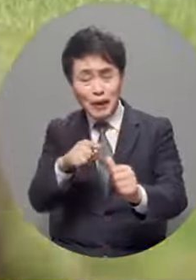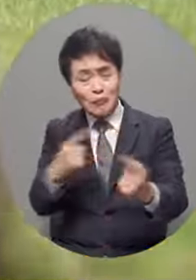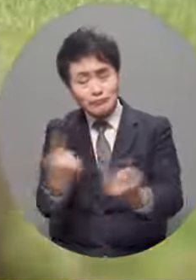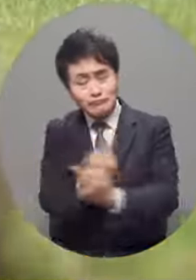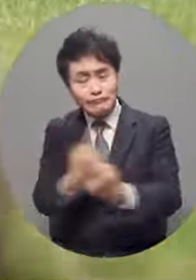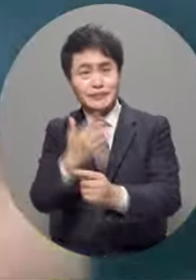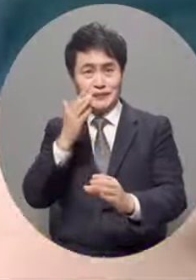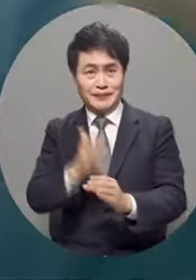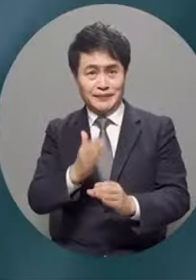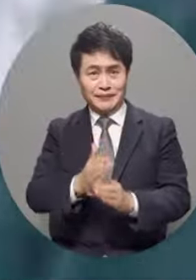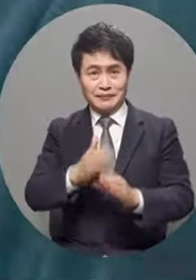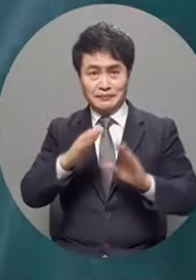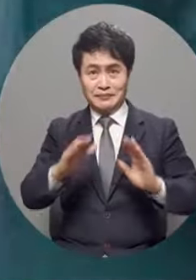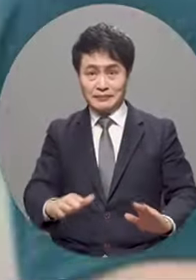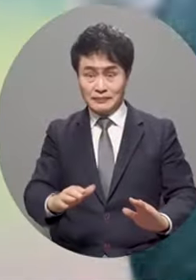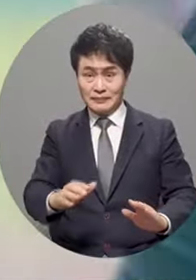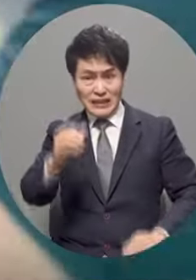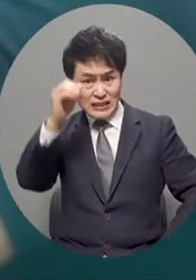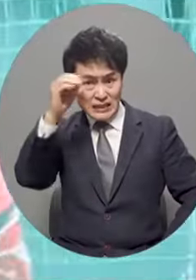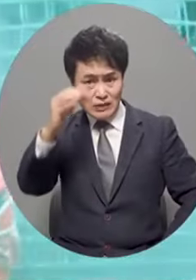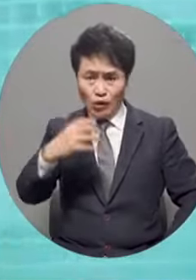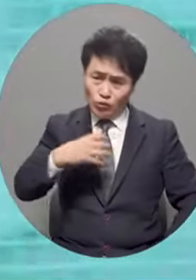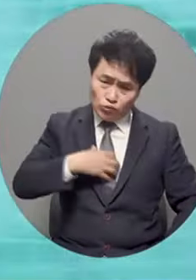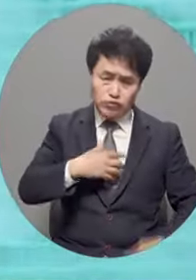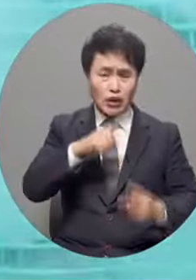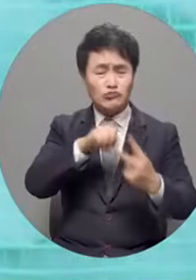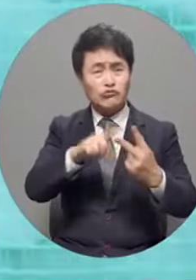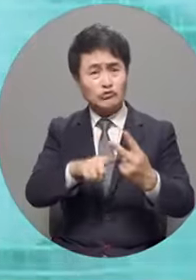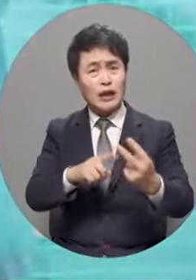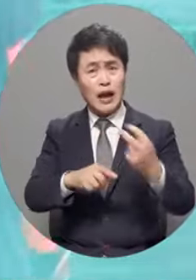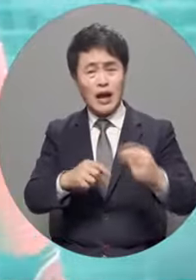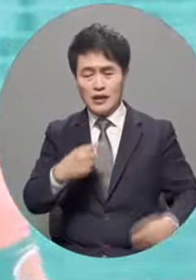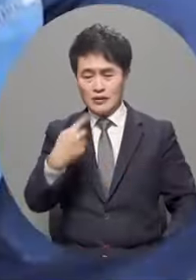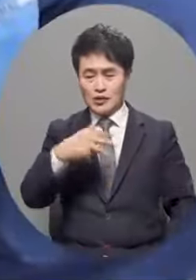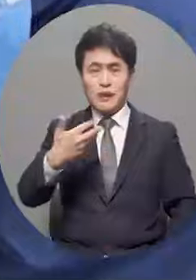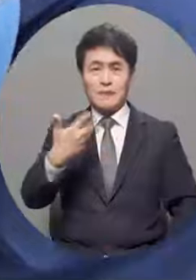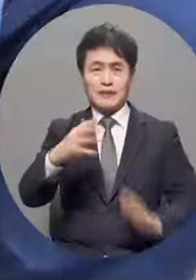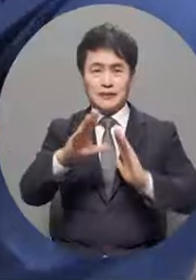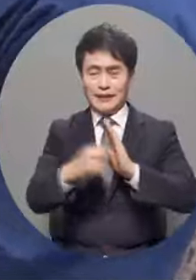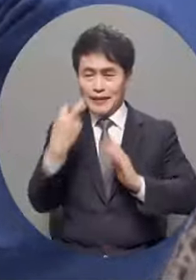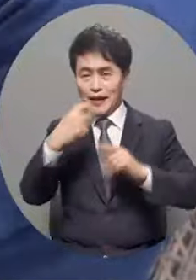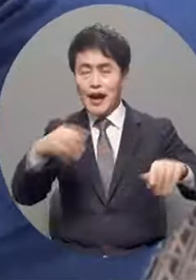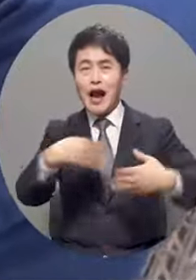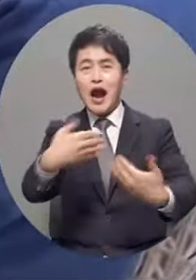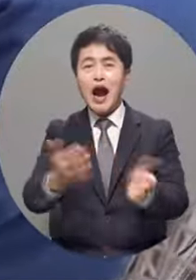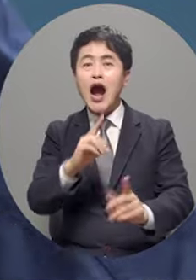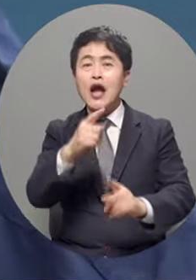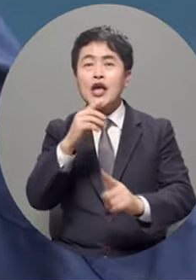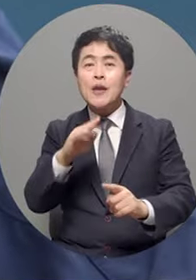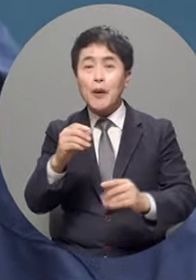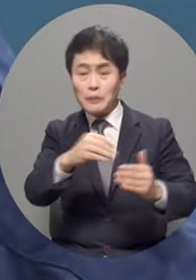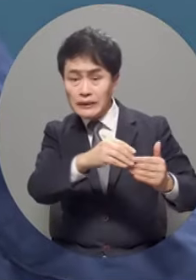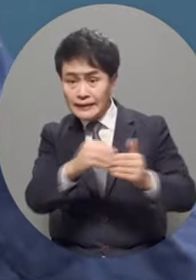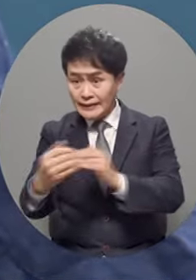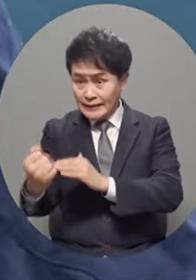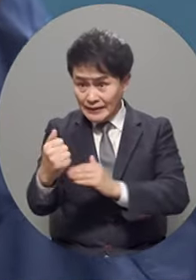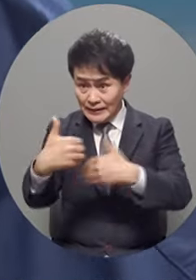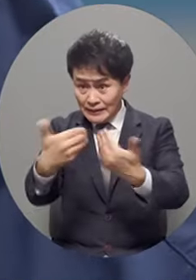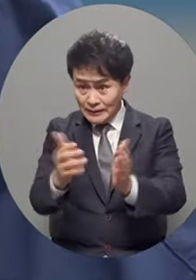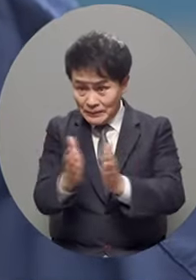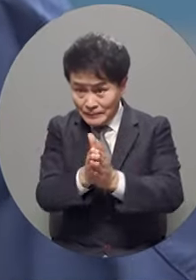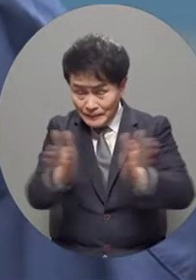있지만 여전히 기대와 우려가 공존하는 80년대생 감독 이범호 리더십이 본격 시험대에